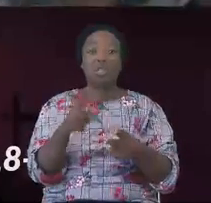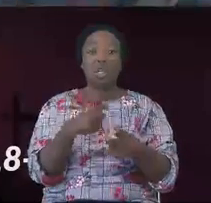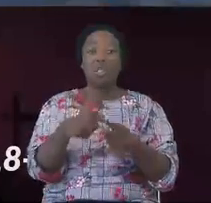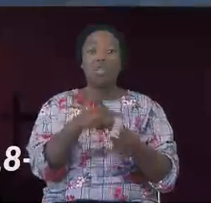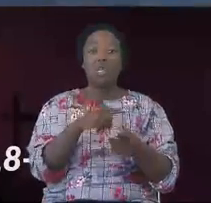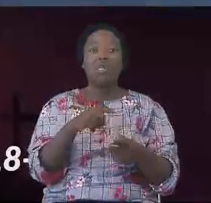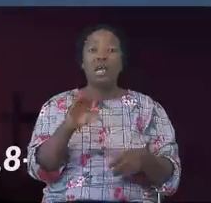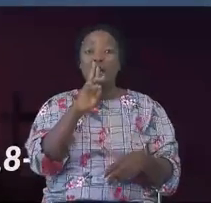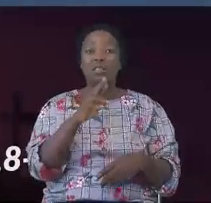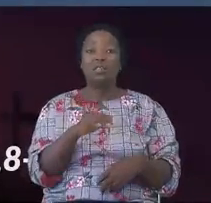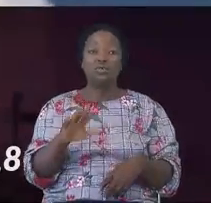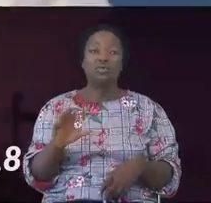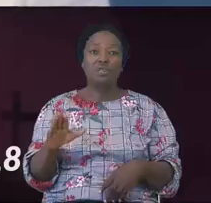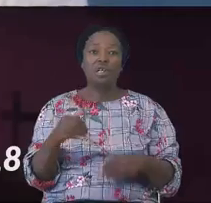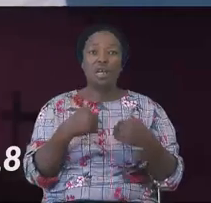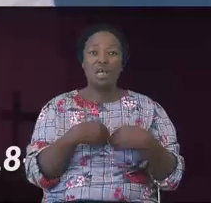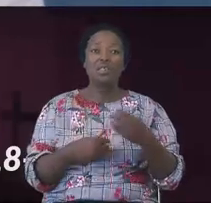Verset